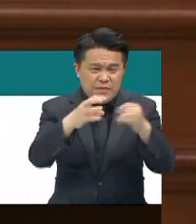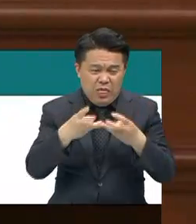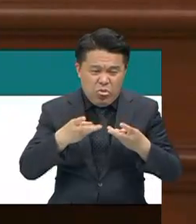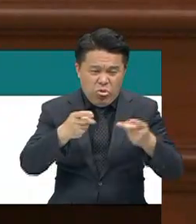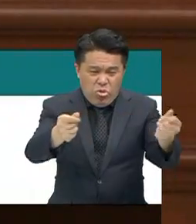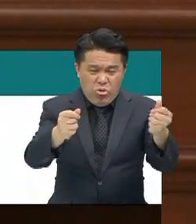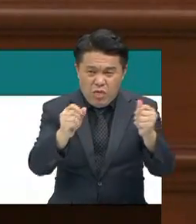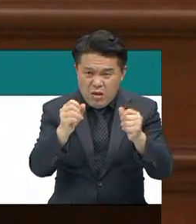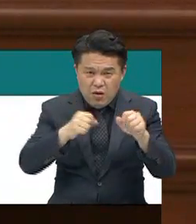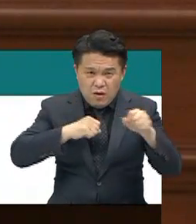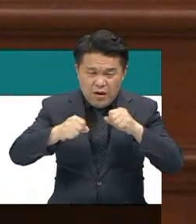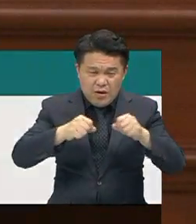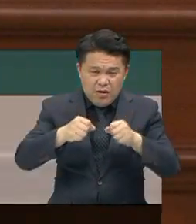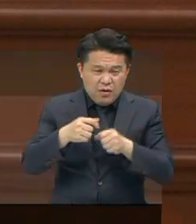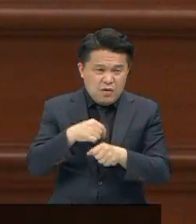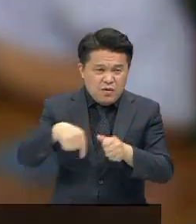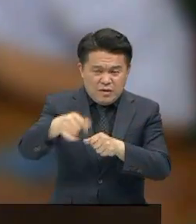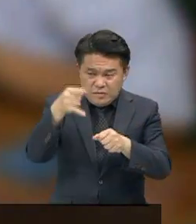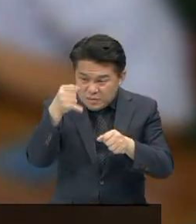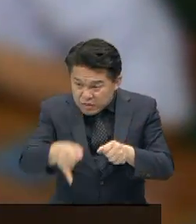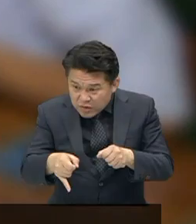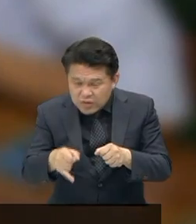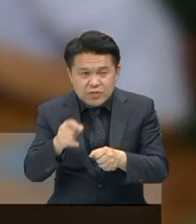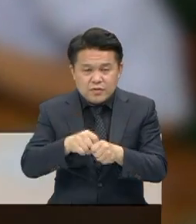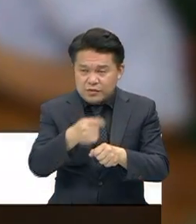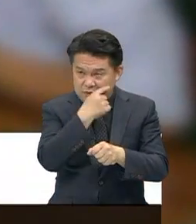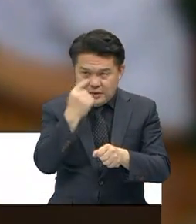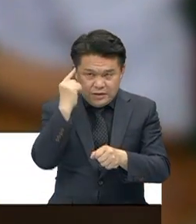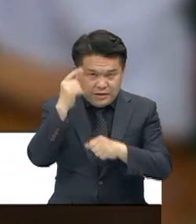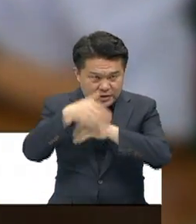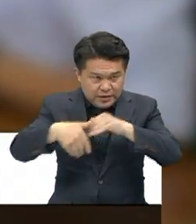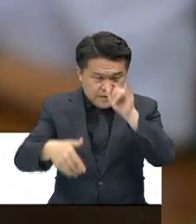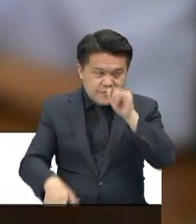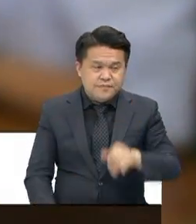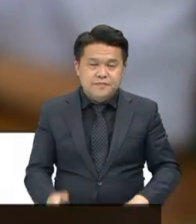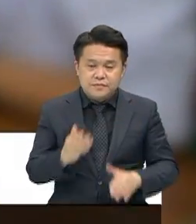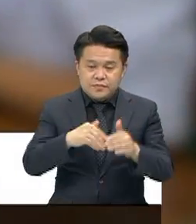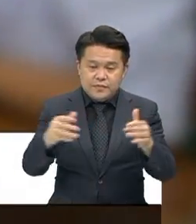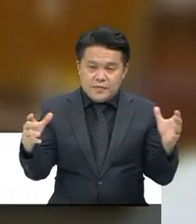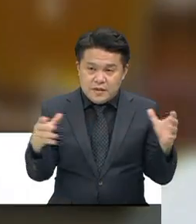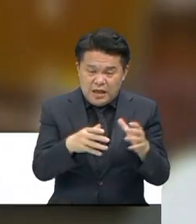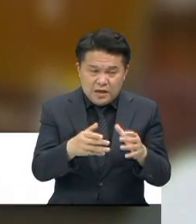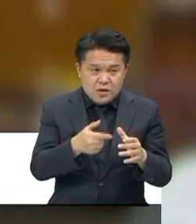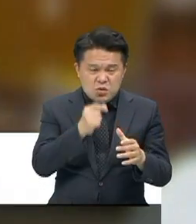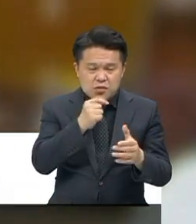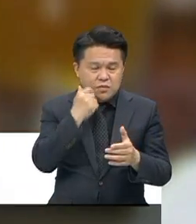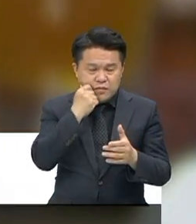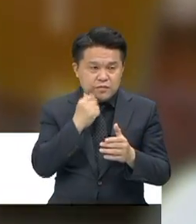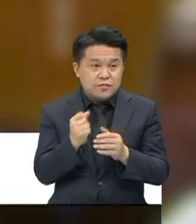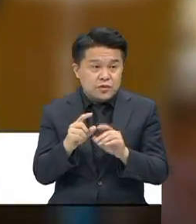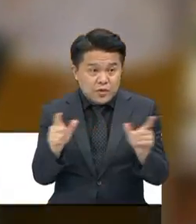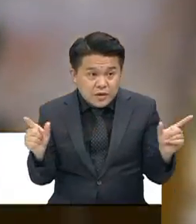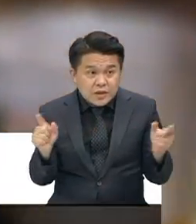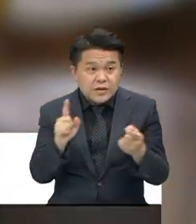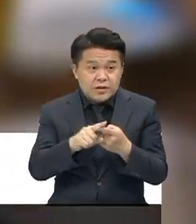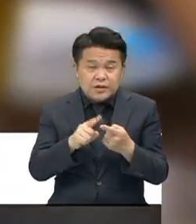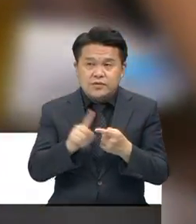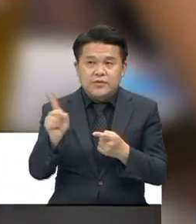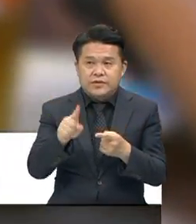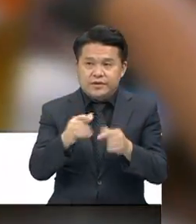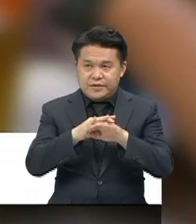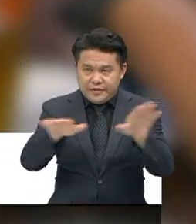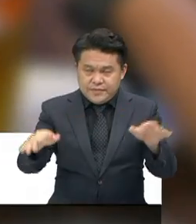점검을 실시해 나가고자 합니다. 공공부문의 회식과 모임 금지 조치는 해제하기로 했습니다.